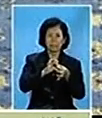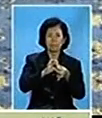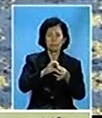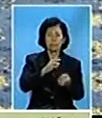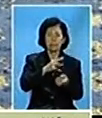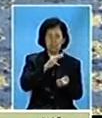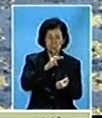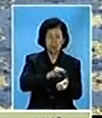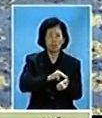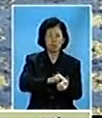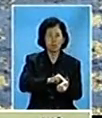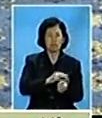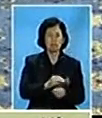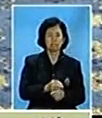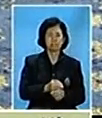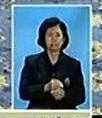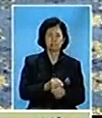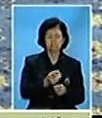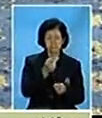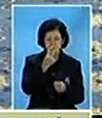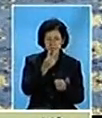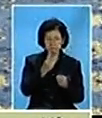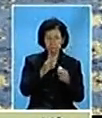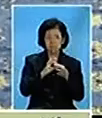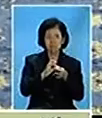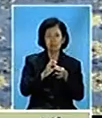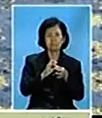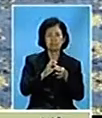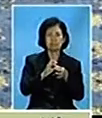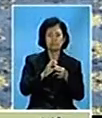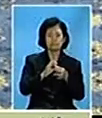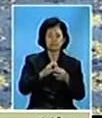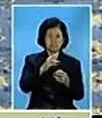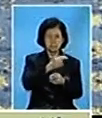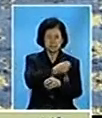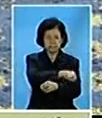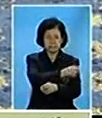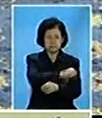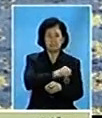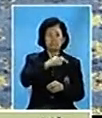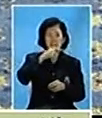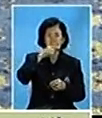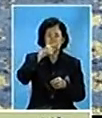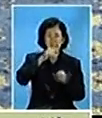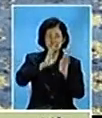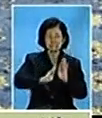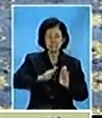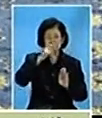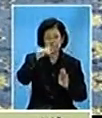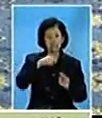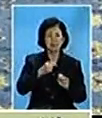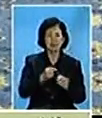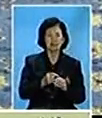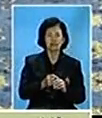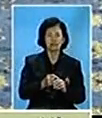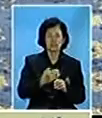าดูเรื่องของการแพทย์แผนไทยวิชาชีพการแพทย์แผนไทยนะครับ